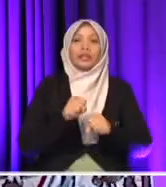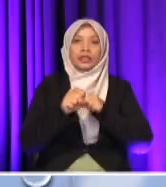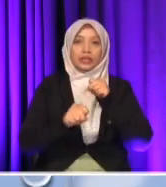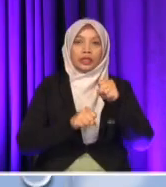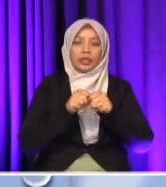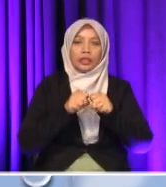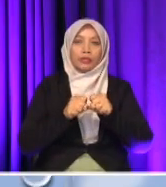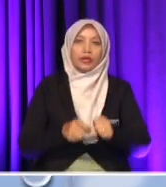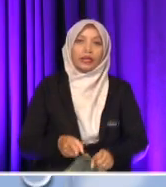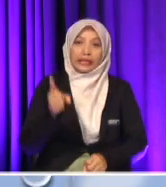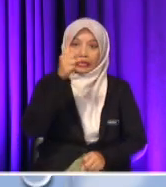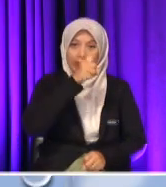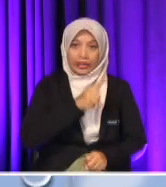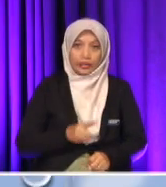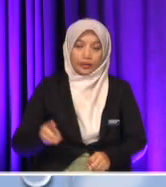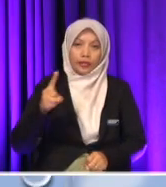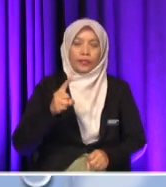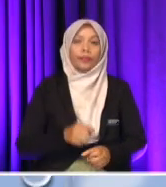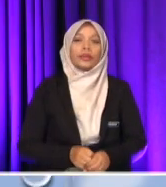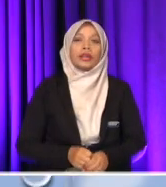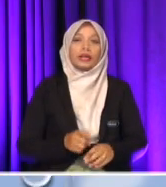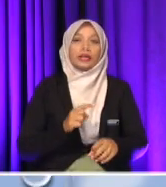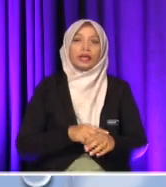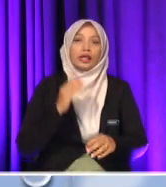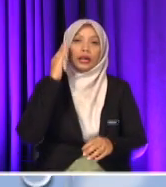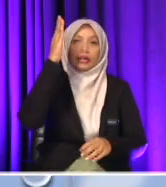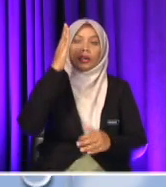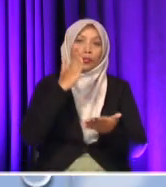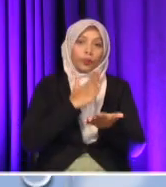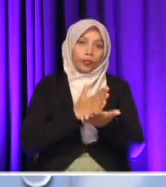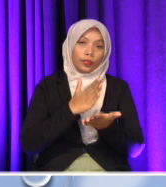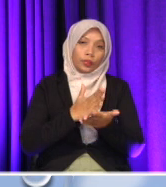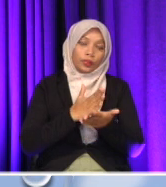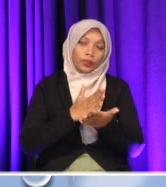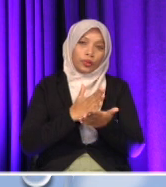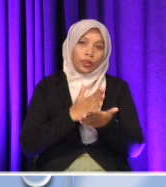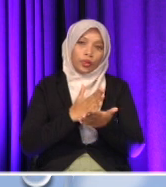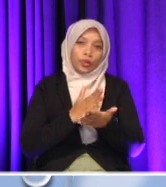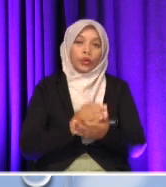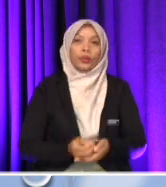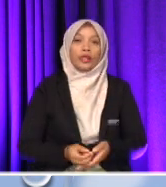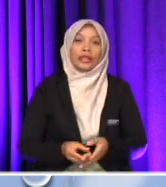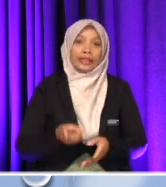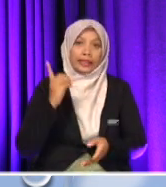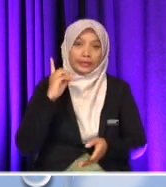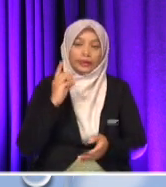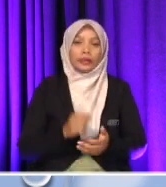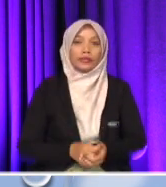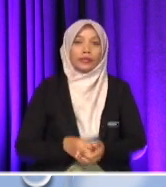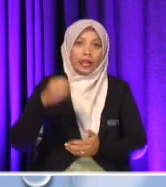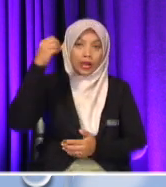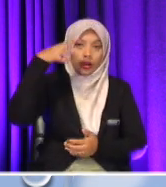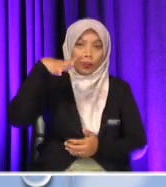so bila putaran berlaku, okey, dia akan memotong urat daya lah. Ini kita sambungkan pada mentol lampu